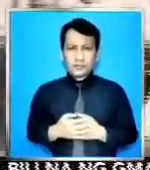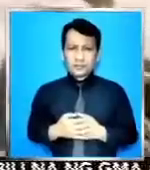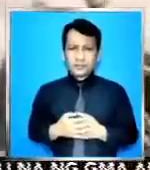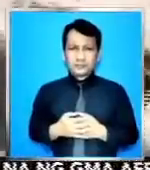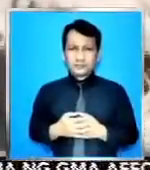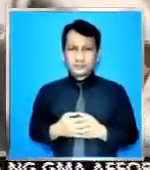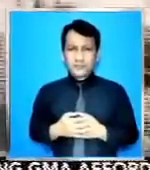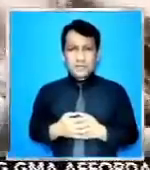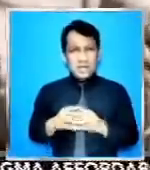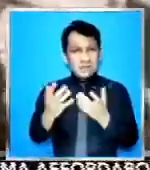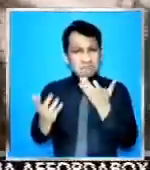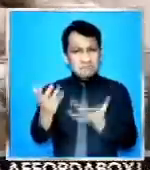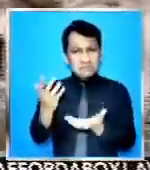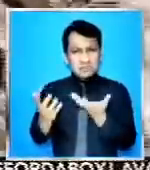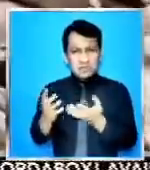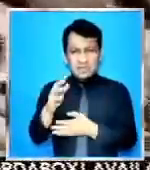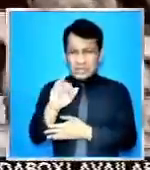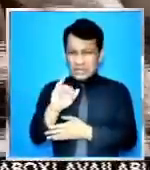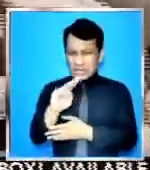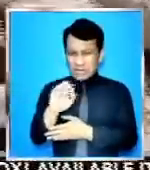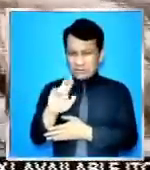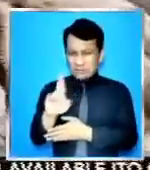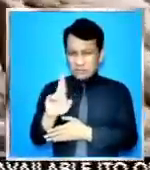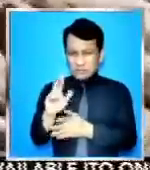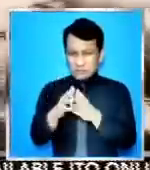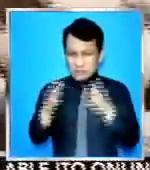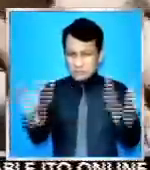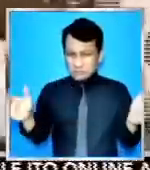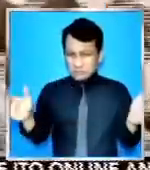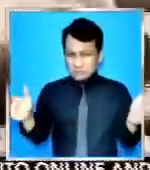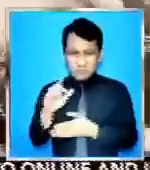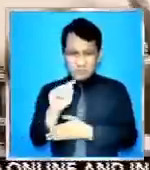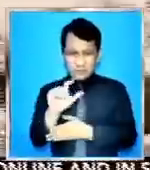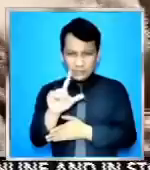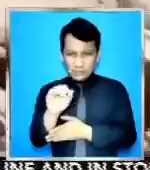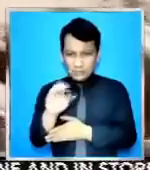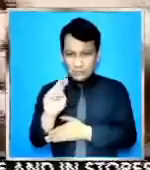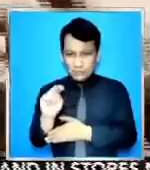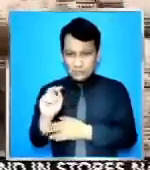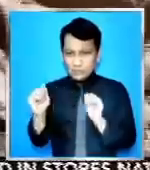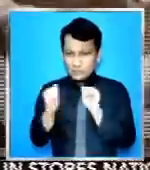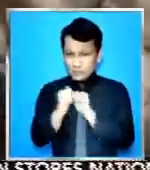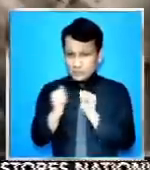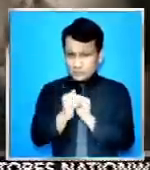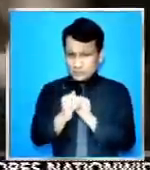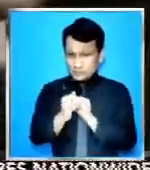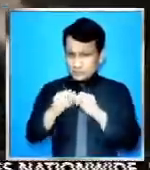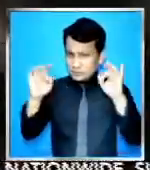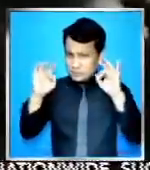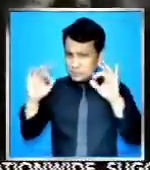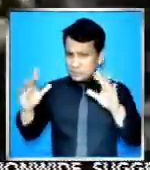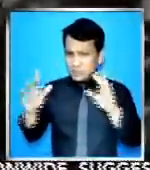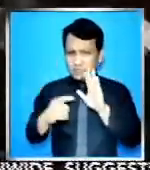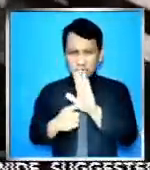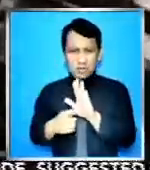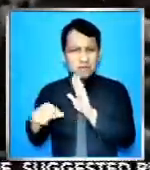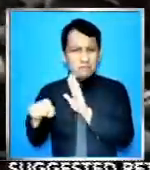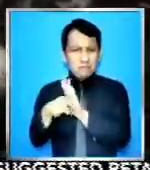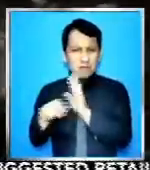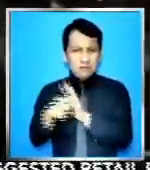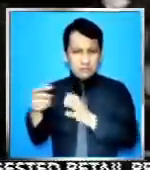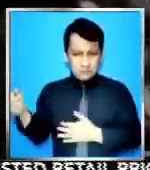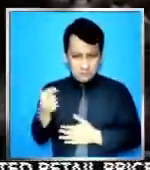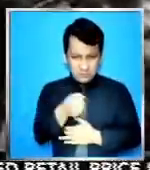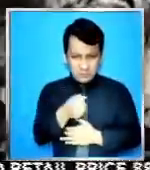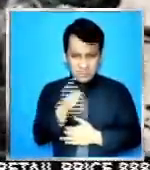Itinuturing na ivory of the sea ang mga giant clam o taklobo. Kabilang ito sa endangered species, kaya bawal ang pagkuha dito at